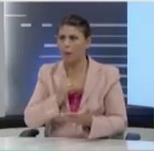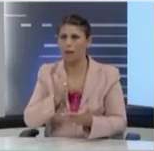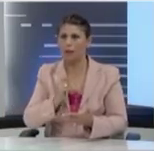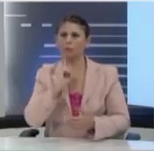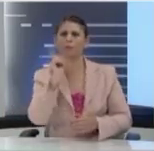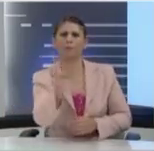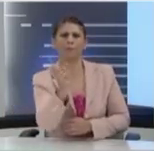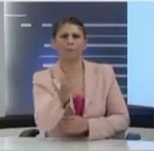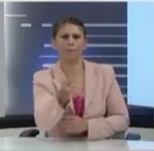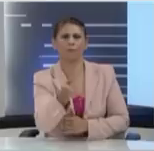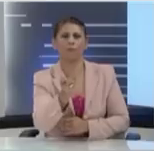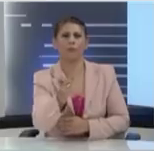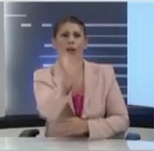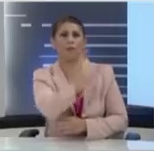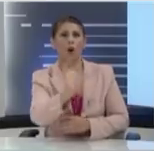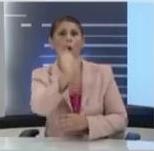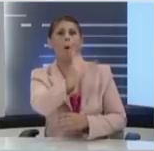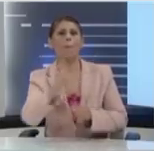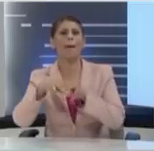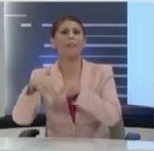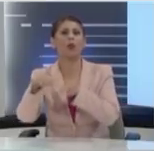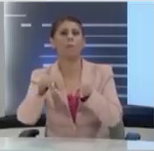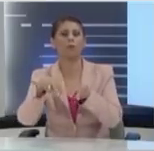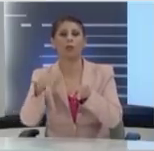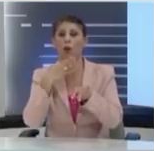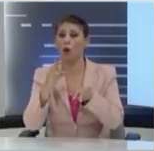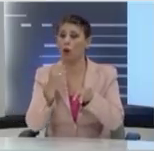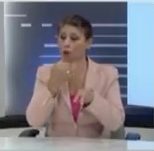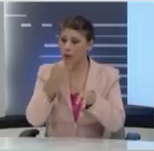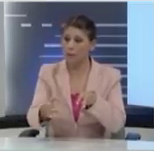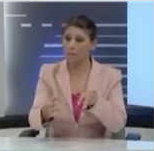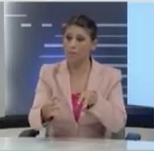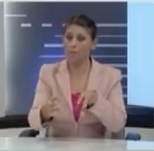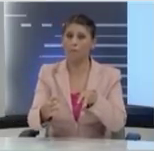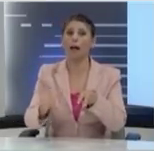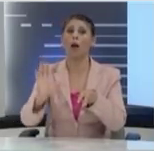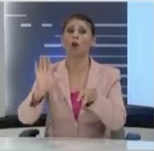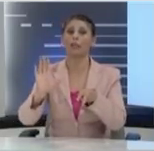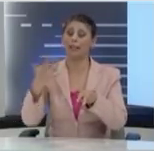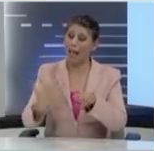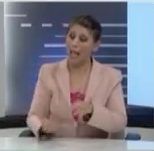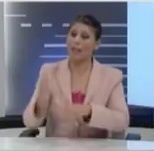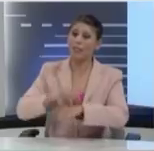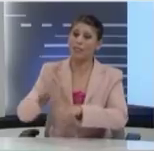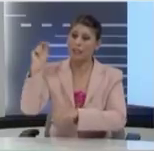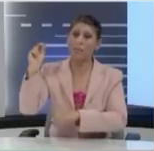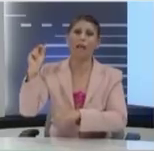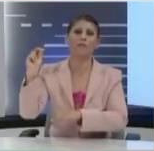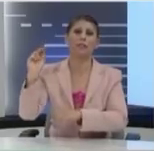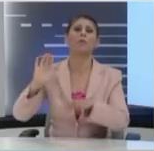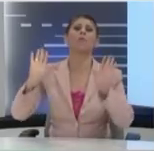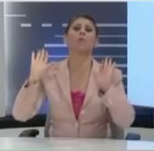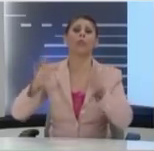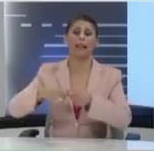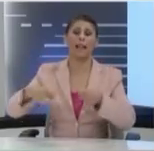Ευρωπαίο Επίτροπο. Να τον μαλώσει που μίλησε για ανελαστικές δεσμεύσεις, αυτό τον πείραξε, στο βαθμό